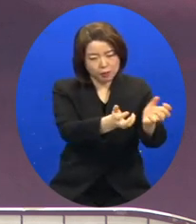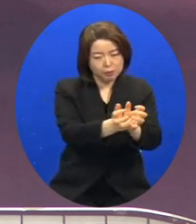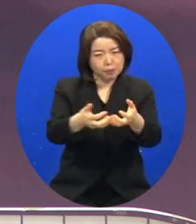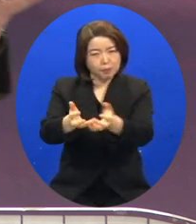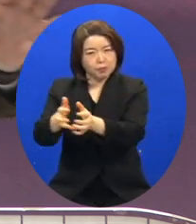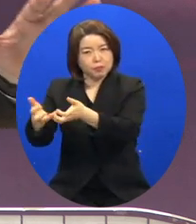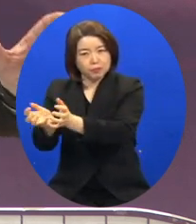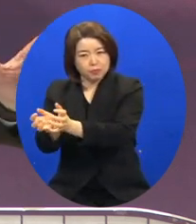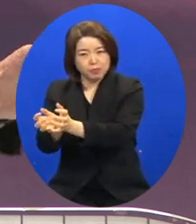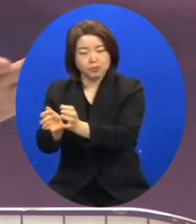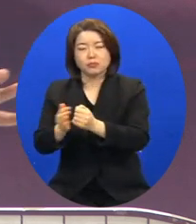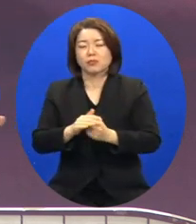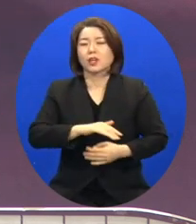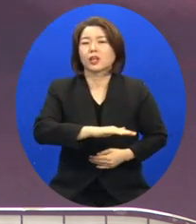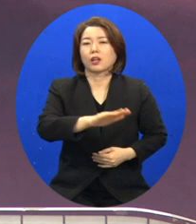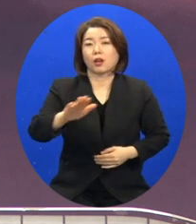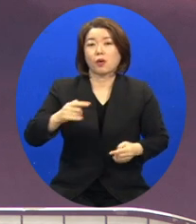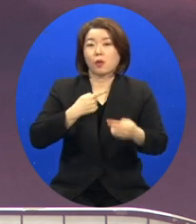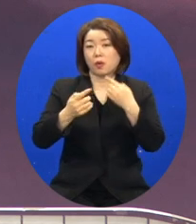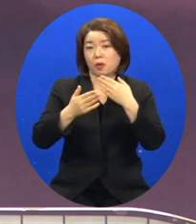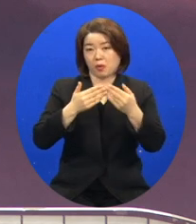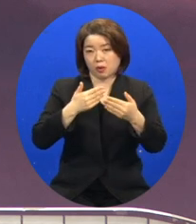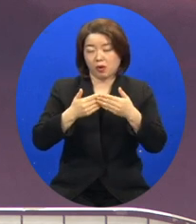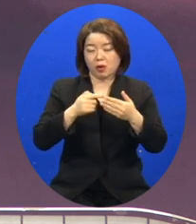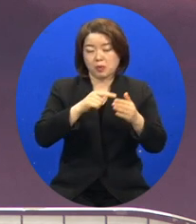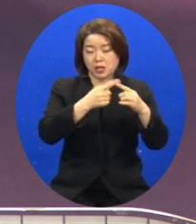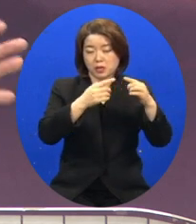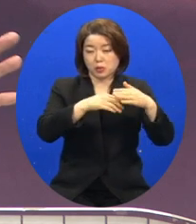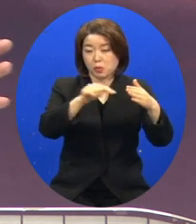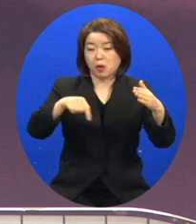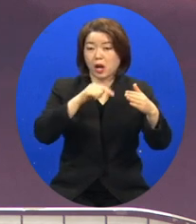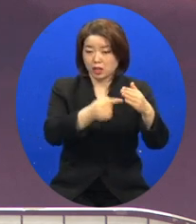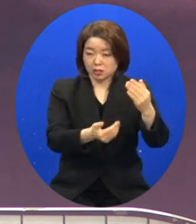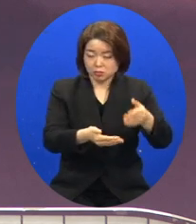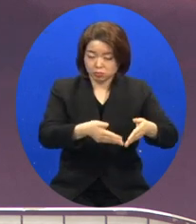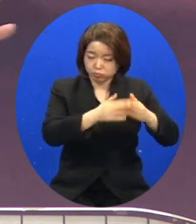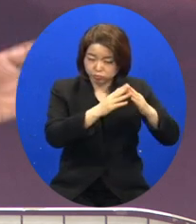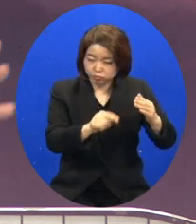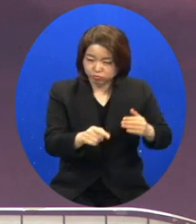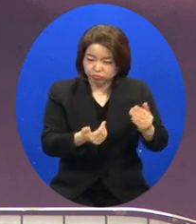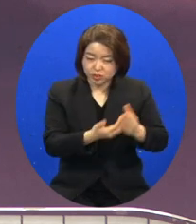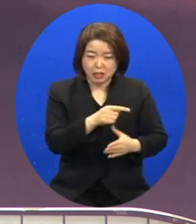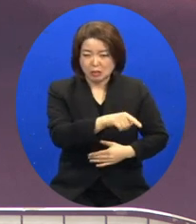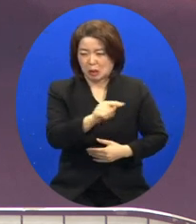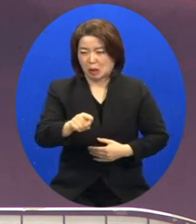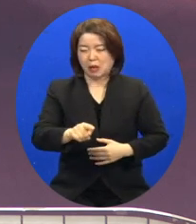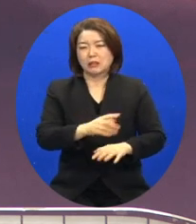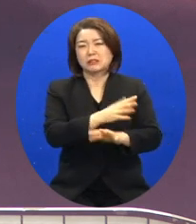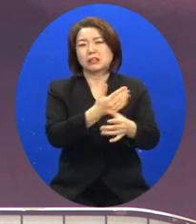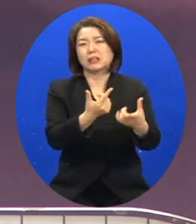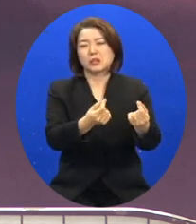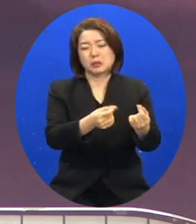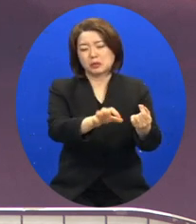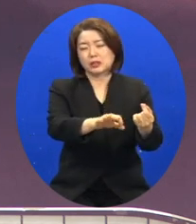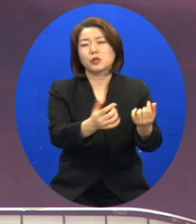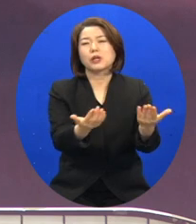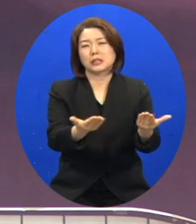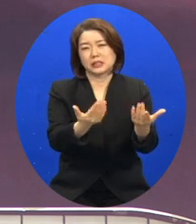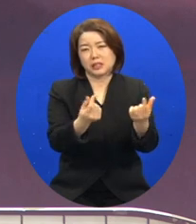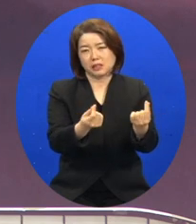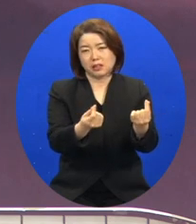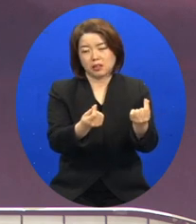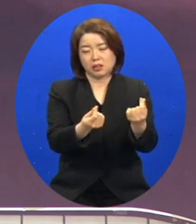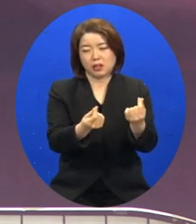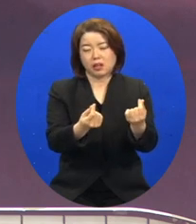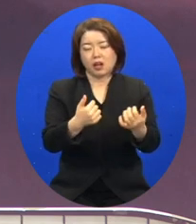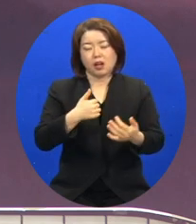우리가 경험하는 이 교회 안에서 일어나는 일 생각하는 그건 아무것도 아니에요 정말 장난 같아 그 장나라 크게